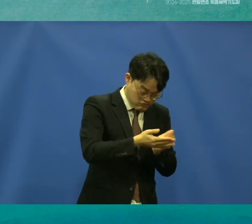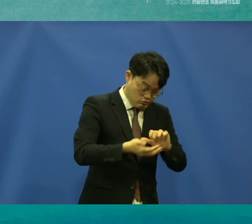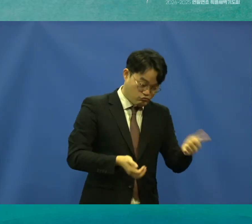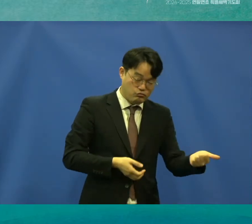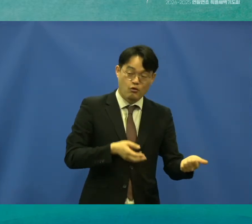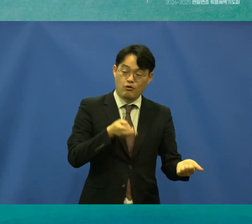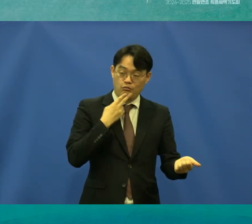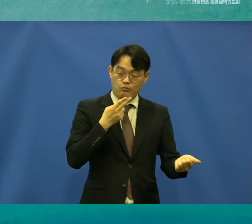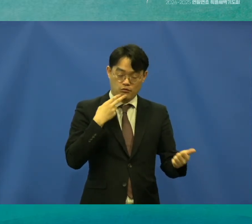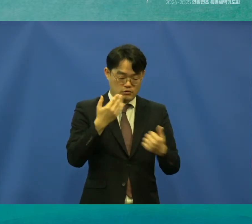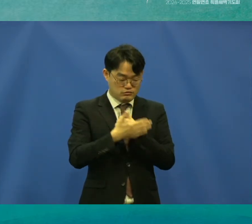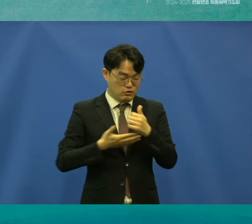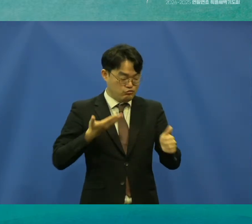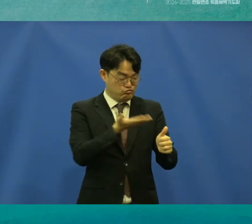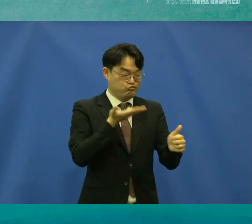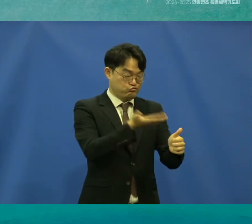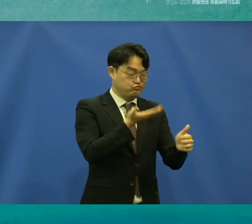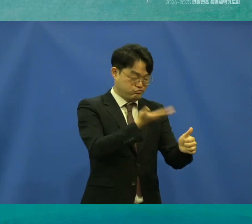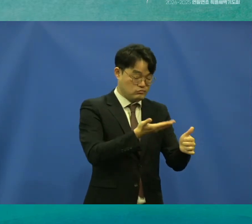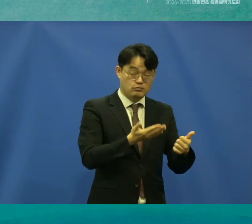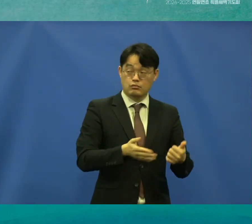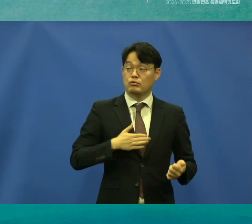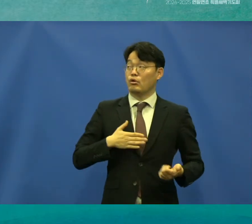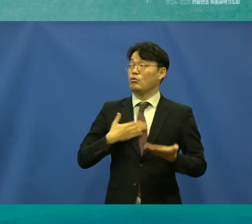사람에게는 정의를 요구하는 것입니다.